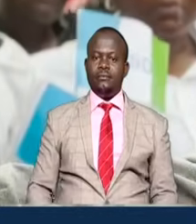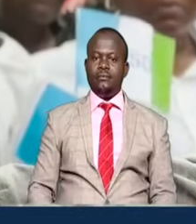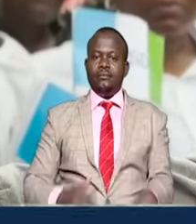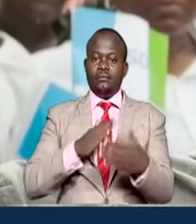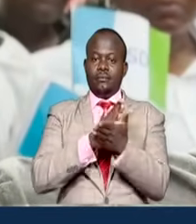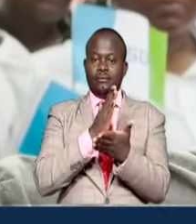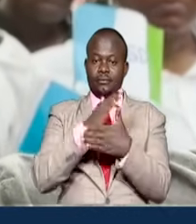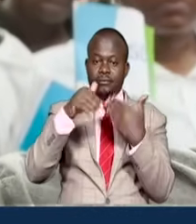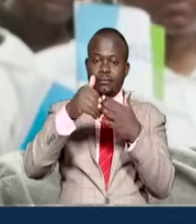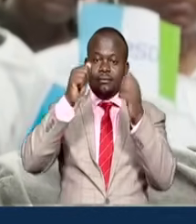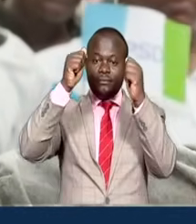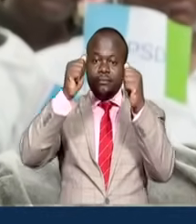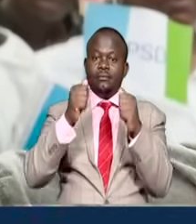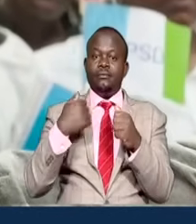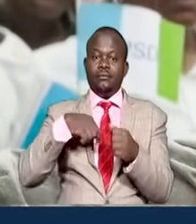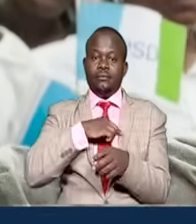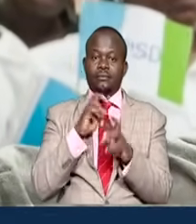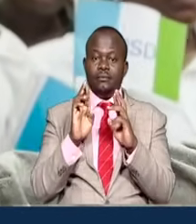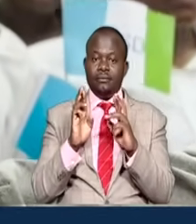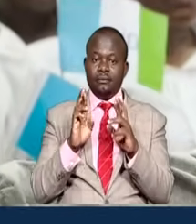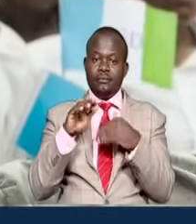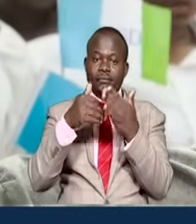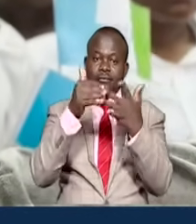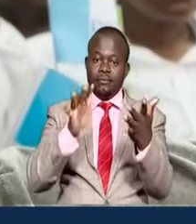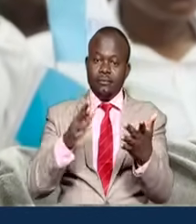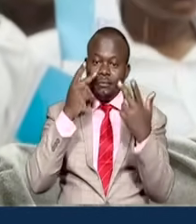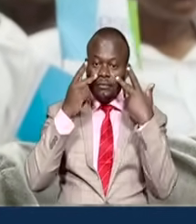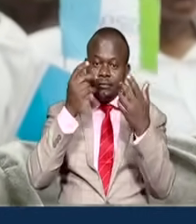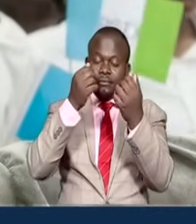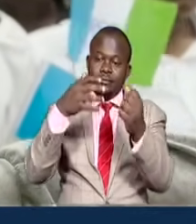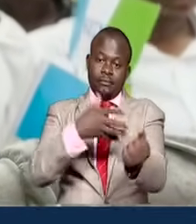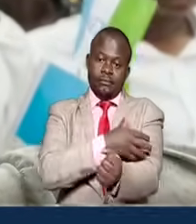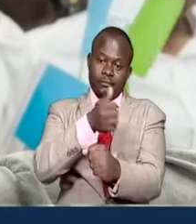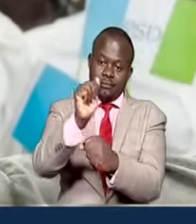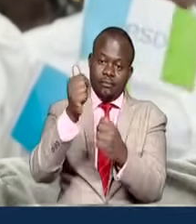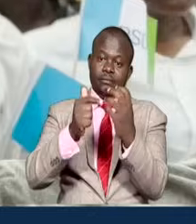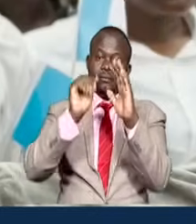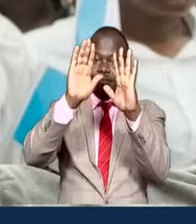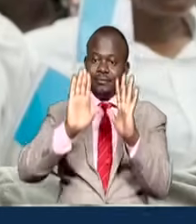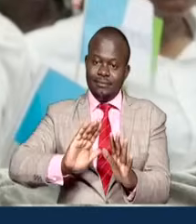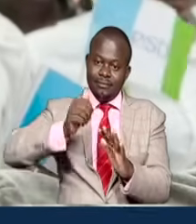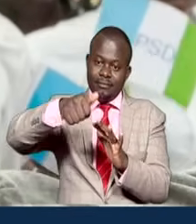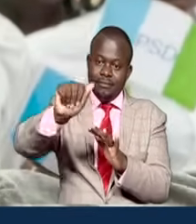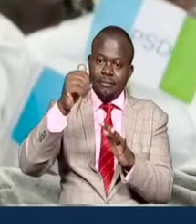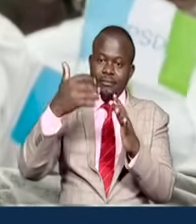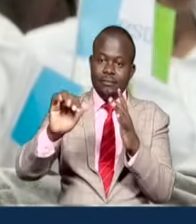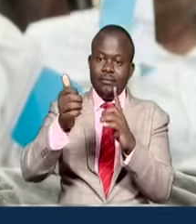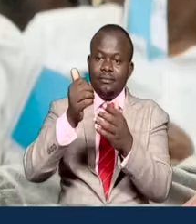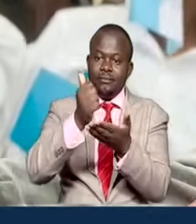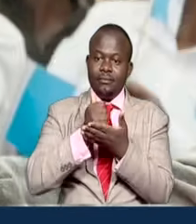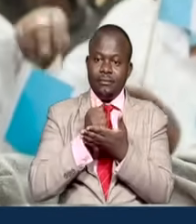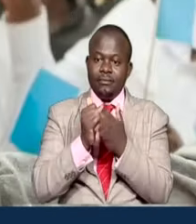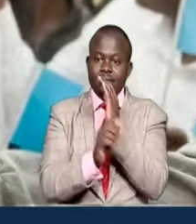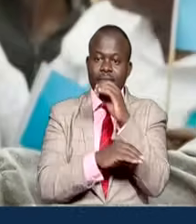umukandida twizeye, amaze kubona ubushobozi bwe, ibintu bye turabizi, amaze kugeza igihugu ku